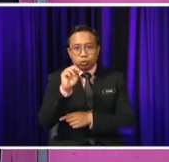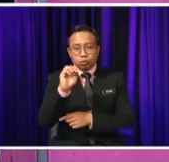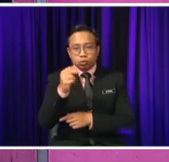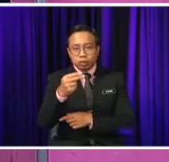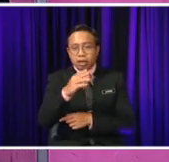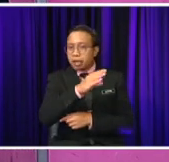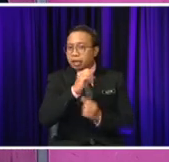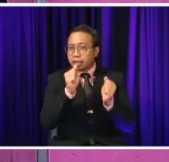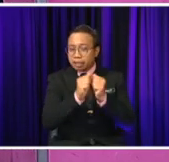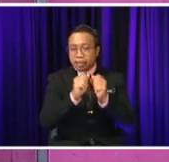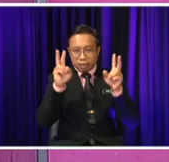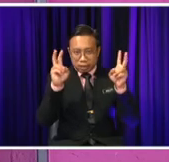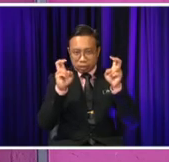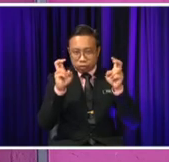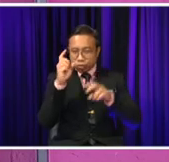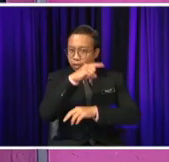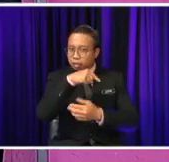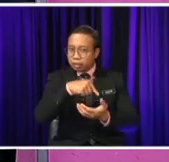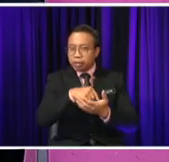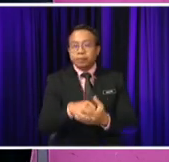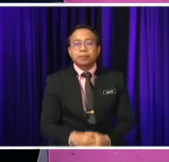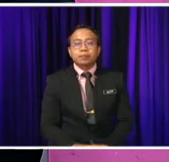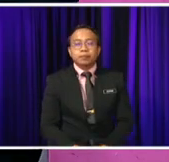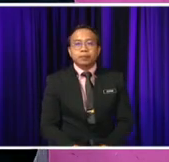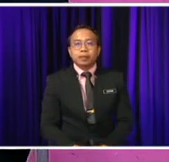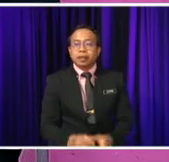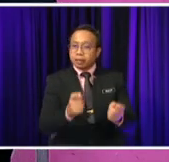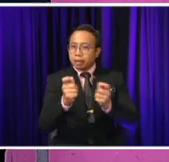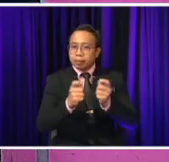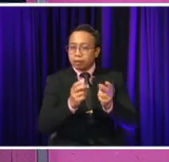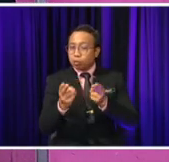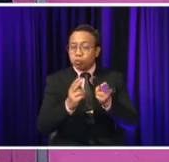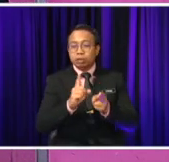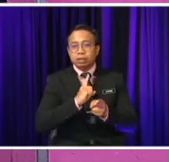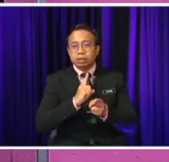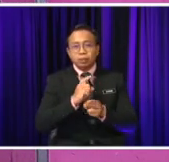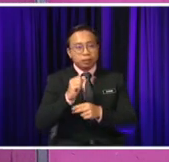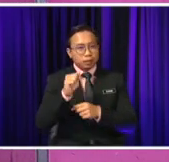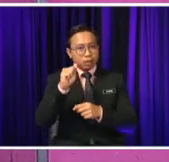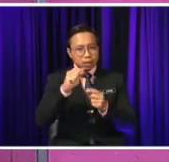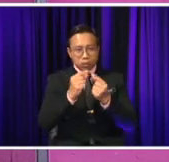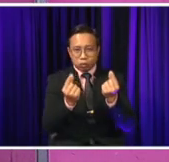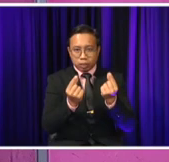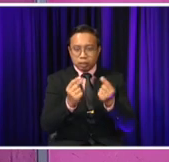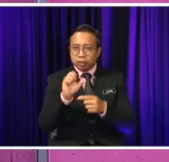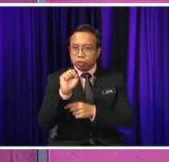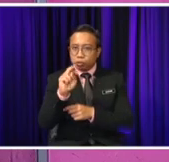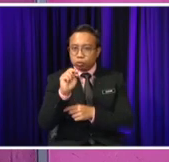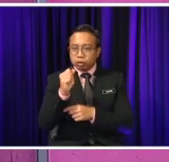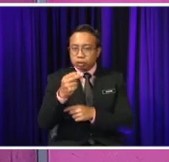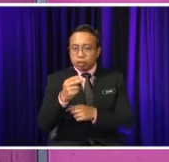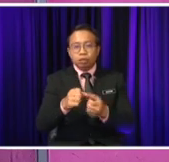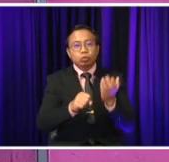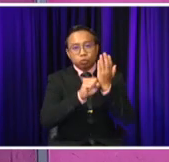tajuk hari ini yaitu tajuk pentabiran dan pengurusan Islam yang mana kayak situ al-qur'an dan ansudah merupakan sumber utama dalam